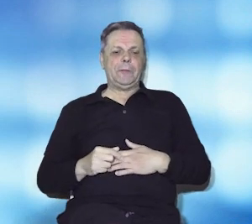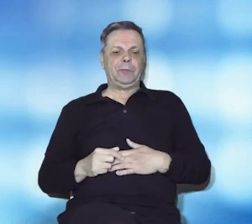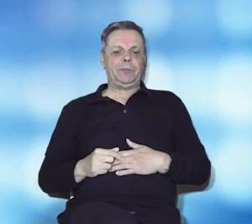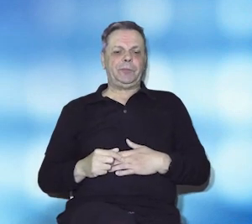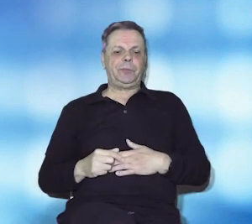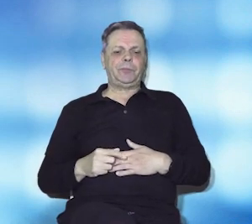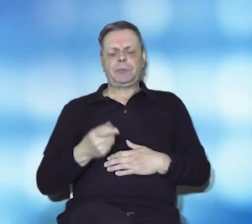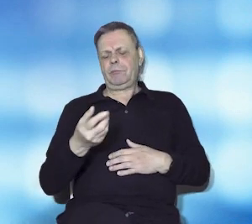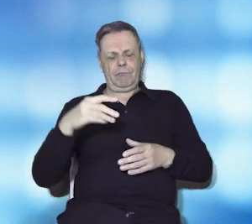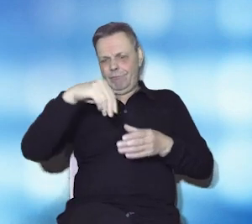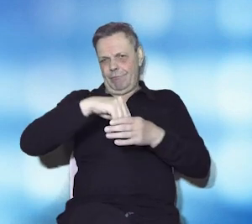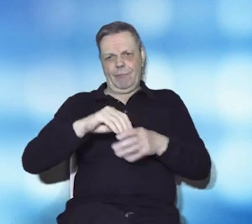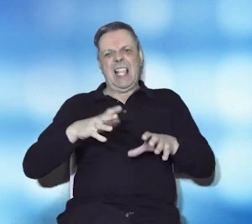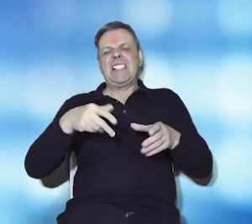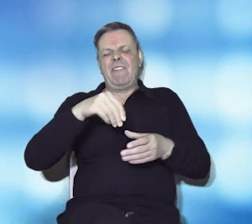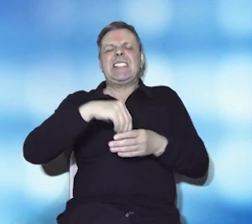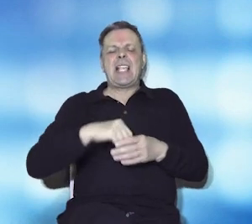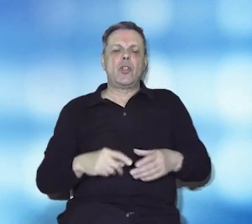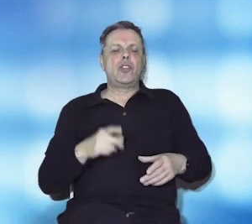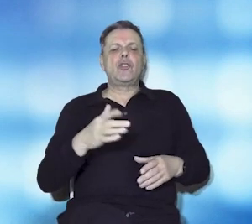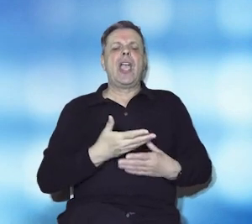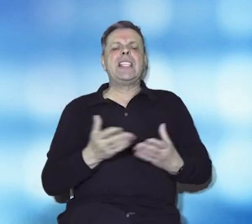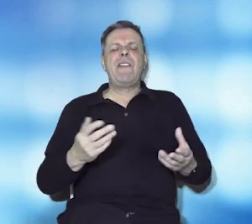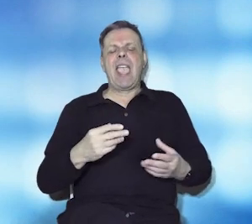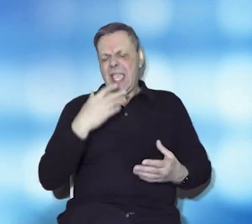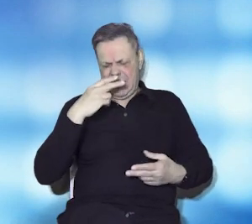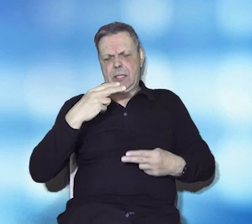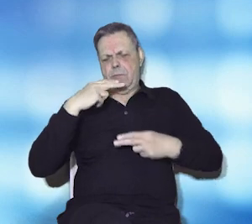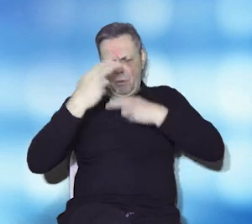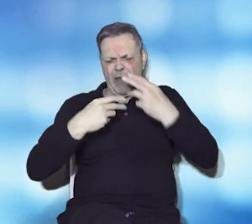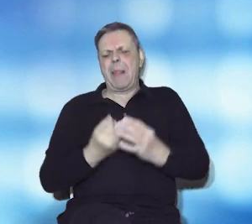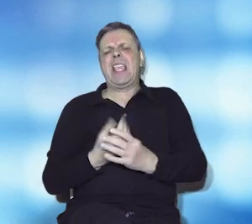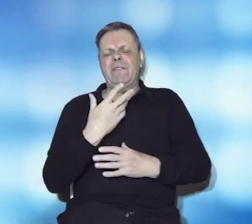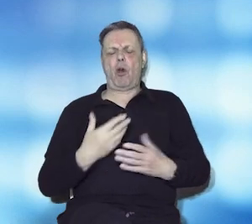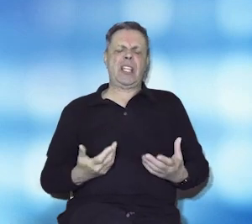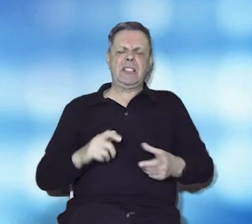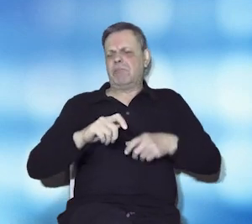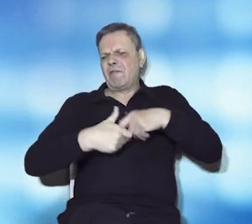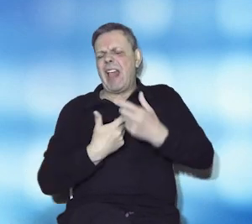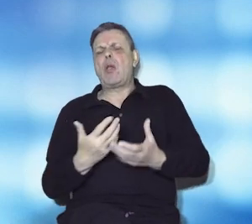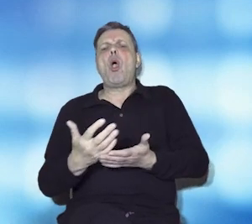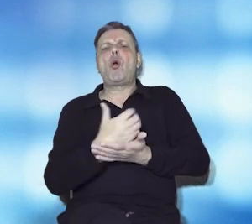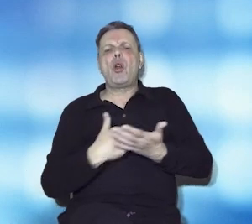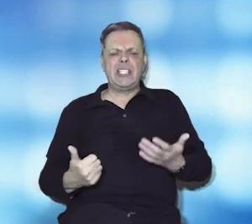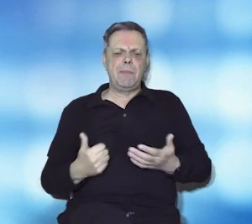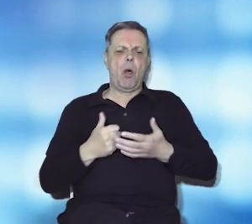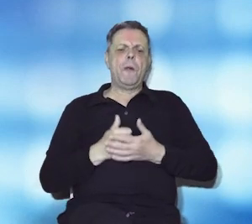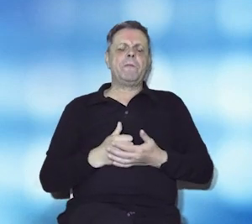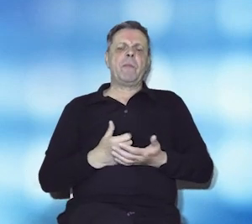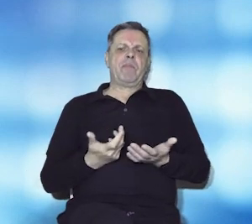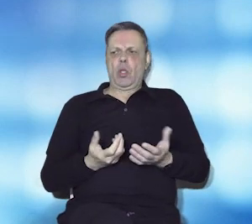svi sastojci koji ulaze unutra, to je sve iz provjerenih izvora. Znači, namirnice koje se koriste načelno su alkalne.